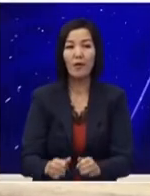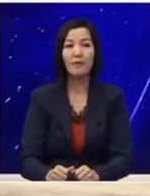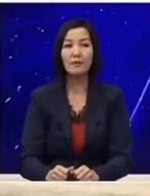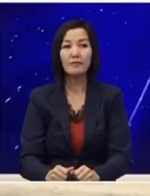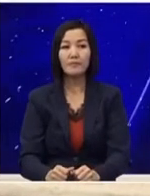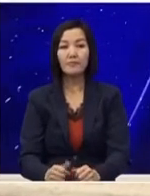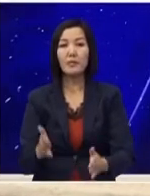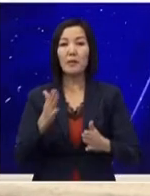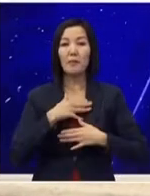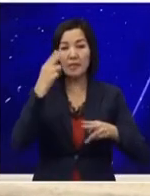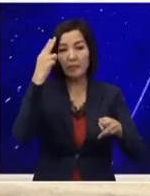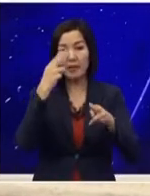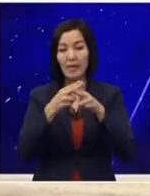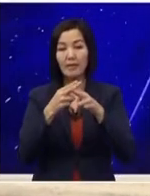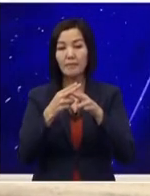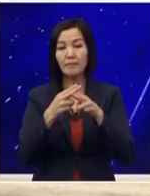с братом